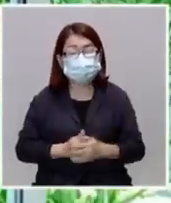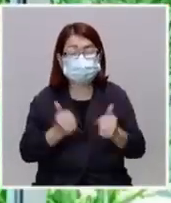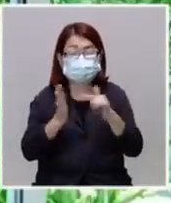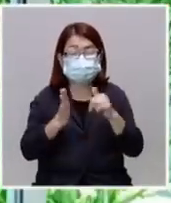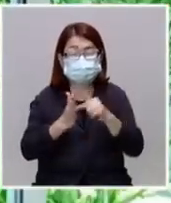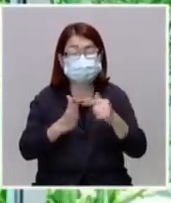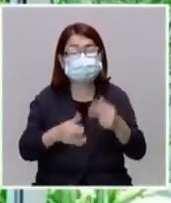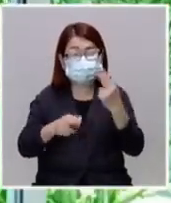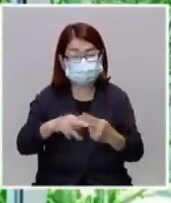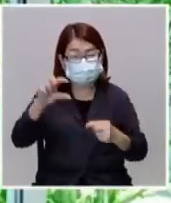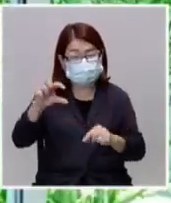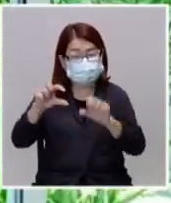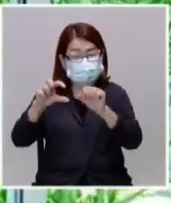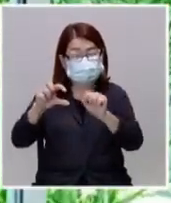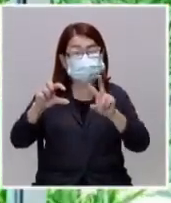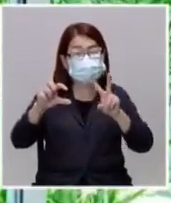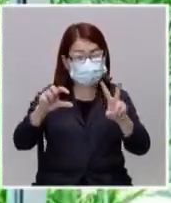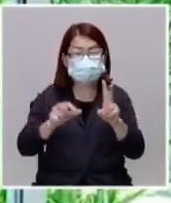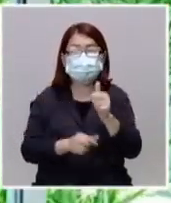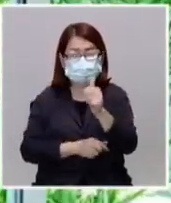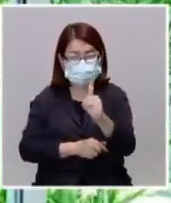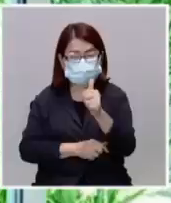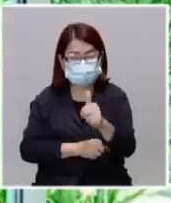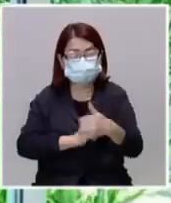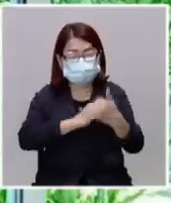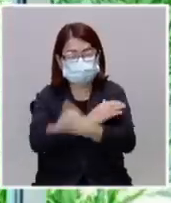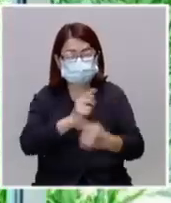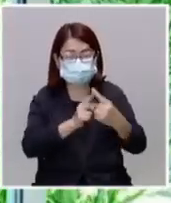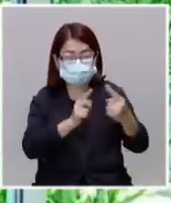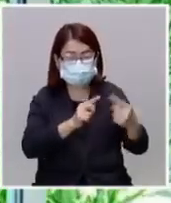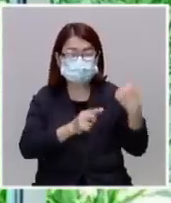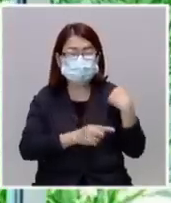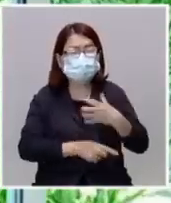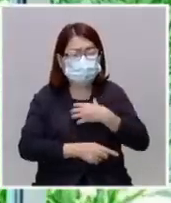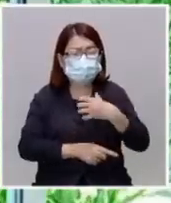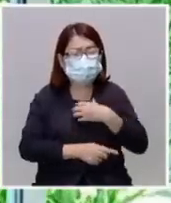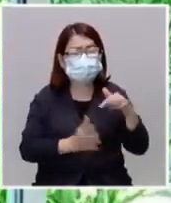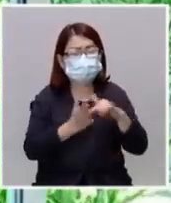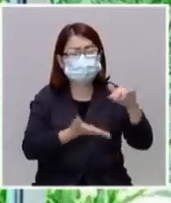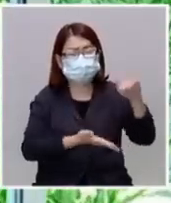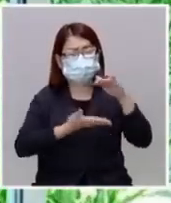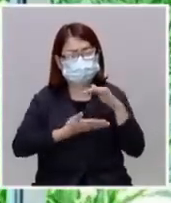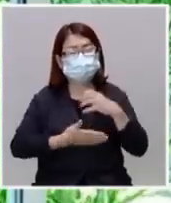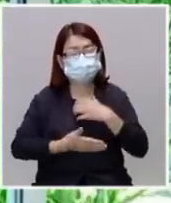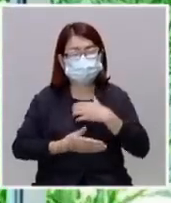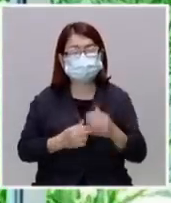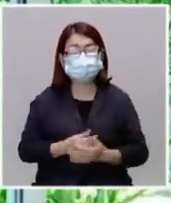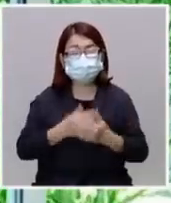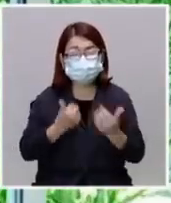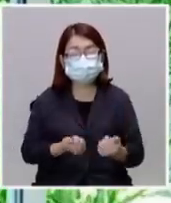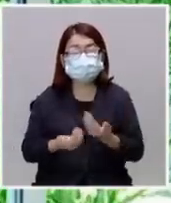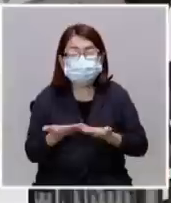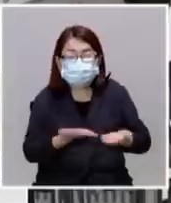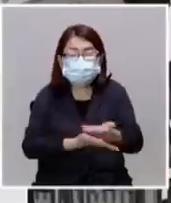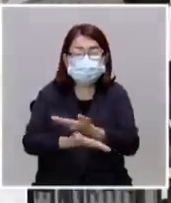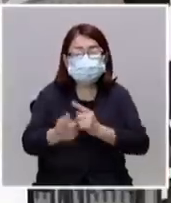ซีนของซิโนแวคเนี่ยดูเหมือนว่าจะส่งสัญญาณที่ดีค่ะให้กับหลายประเทศกำลังพัฒนาที่หวังพึ่งพาวัคซีนตัวนี้ซึ่งกำลังถกเถียงกันใน